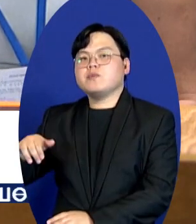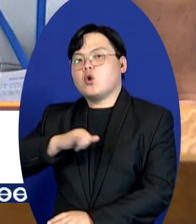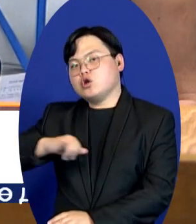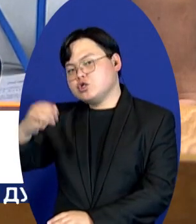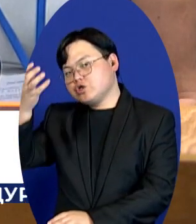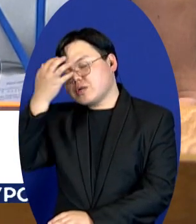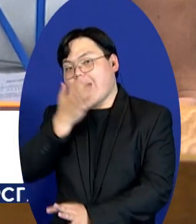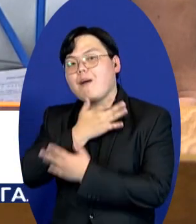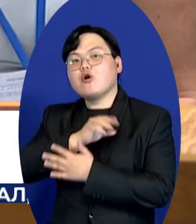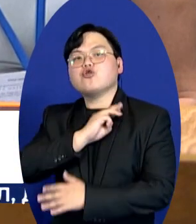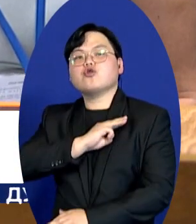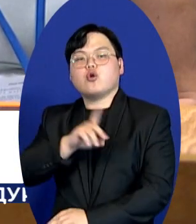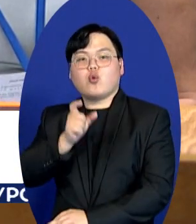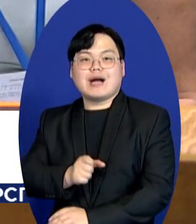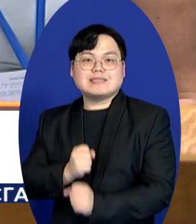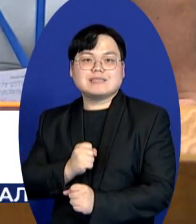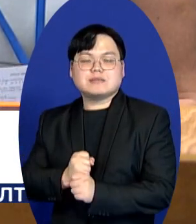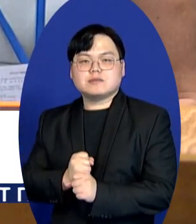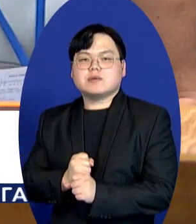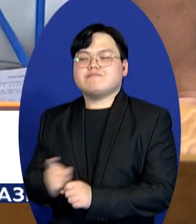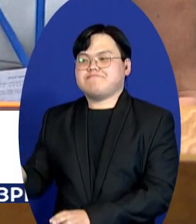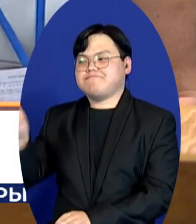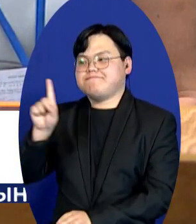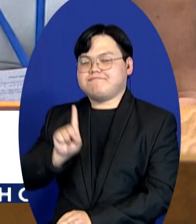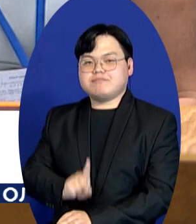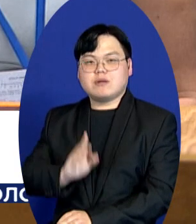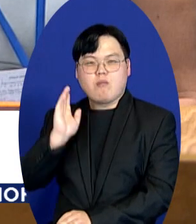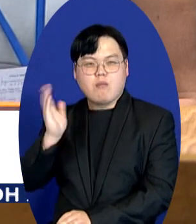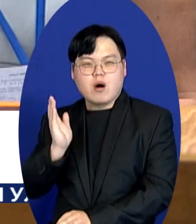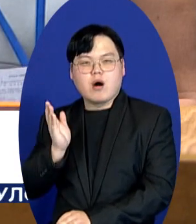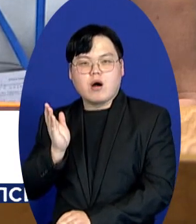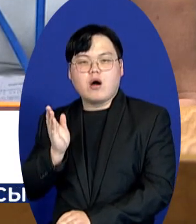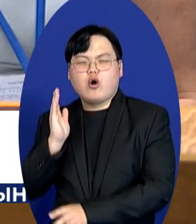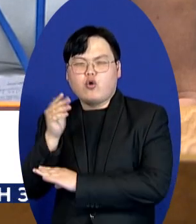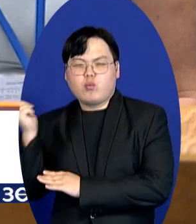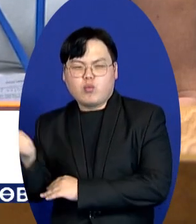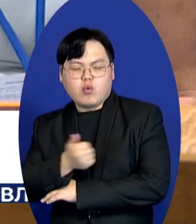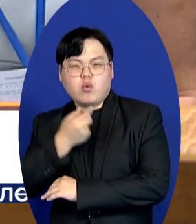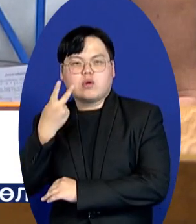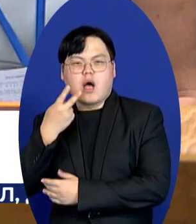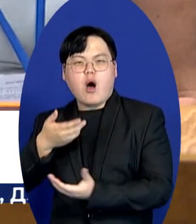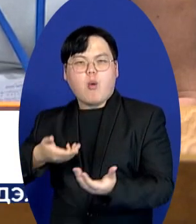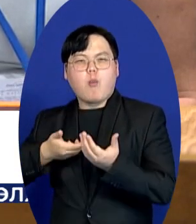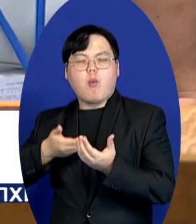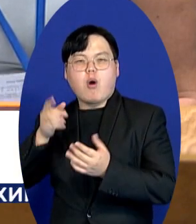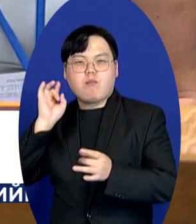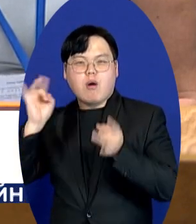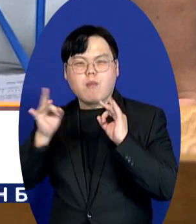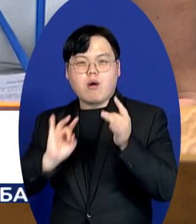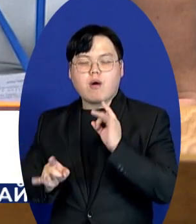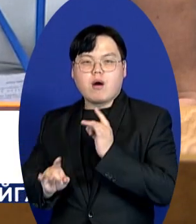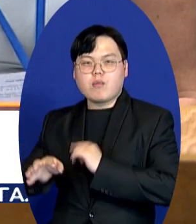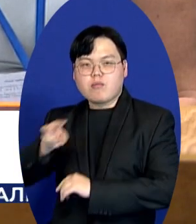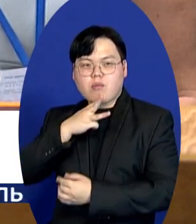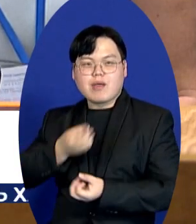эрхэлсэн орлогч Росмари Ди Карло хуралдаан дээр хэлсэн үгэндээ өдөр бүр шахам энэ станцын эргэн тойронд буудалт болсон тухай төвшөрт тавтуулсан